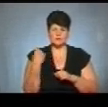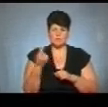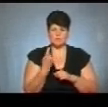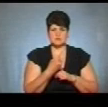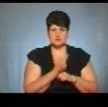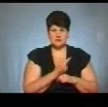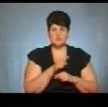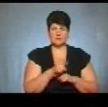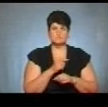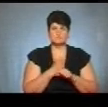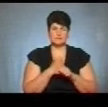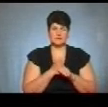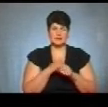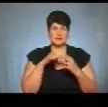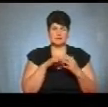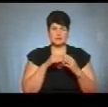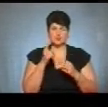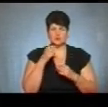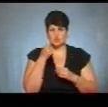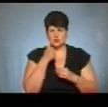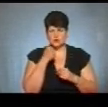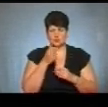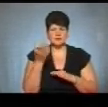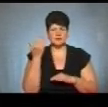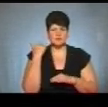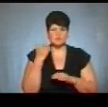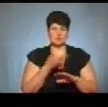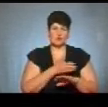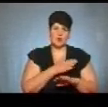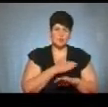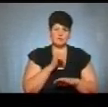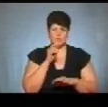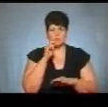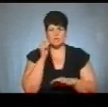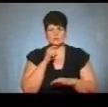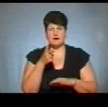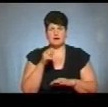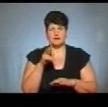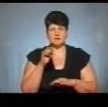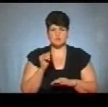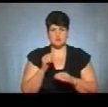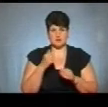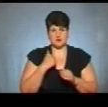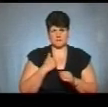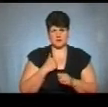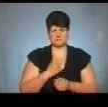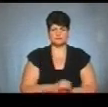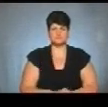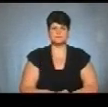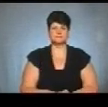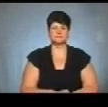областей. Вони відтворювали бій 100-річної давнини між поляками і українською Галицькою армією.